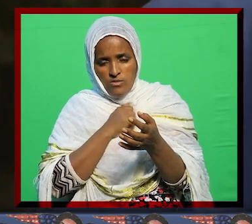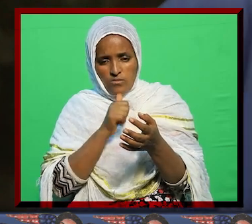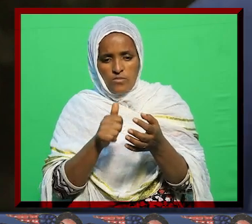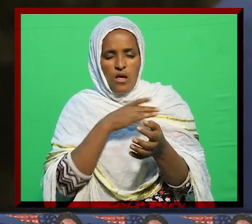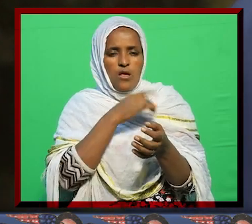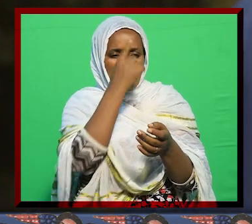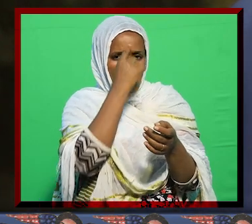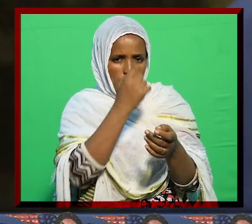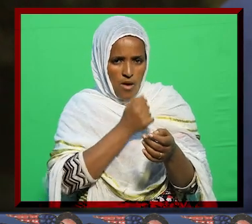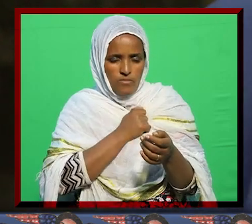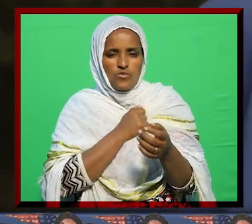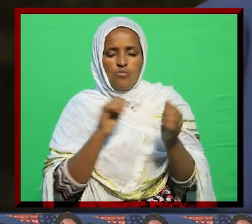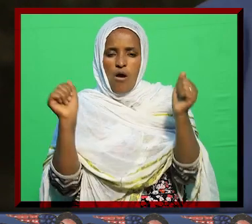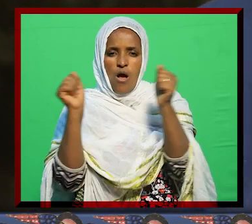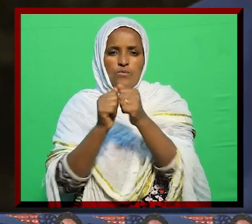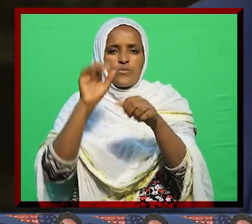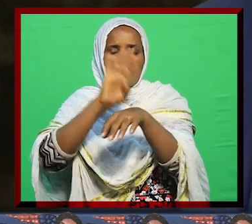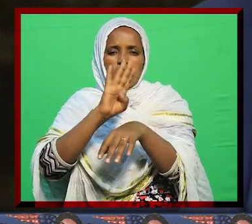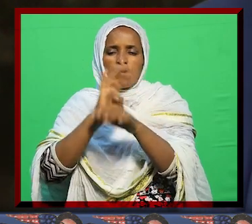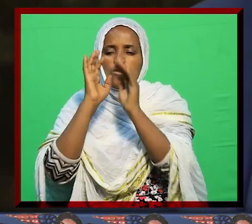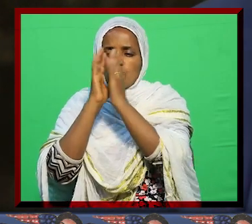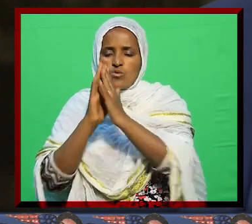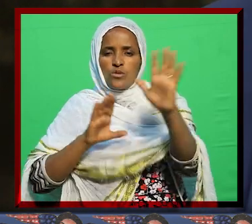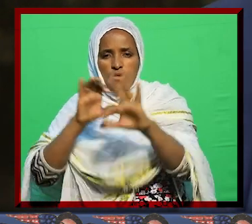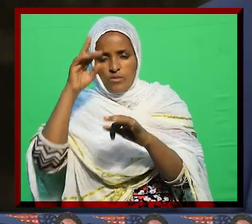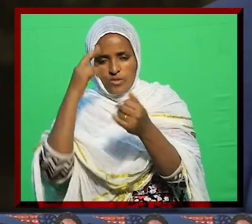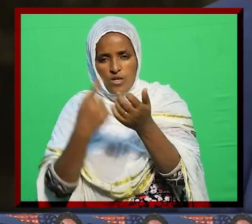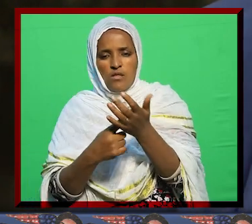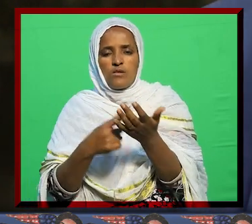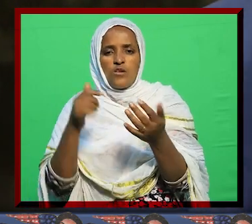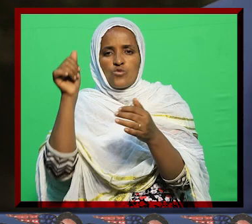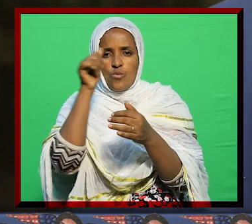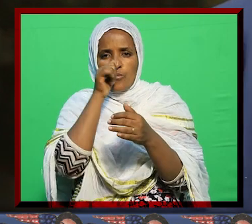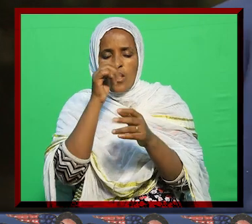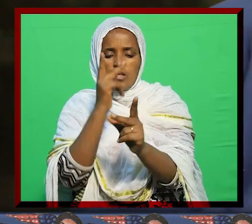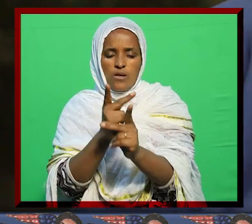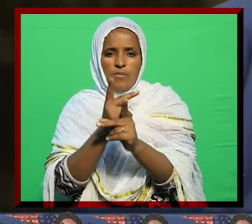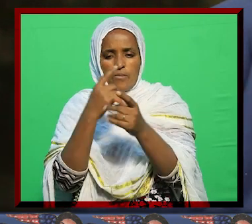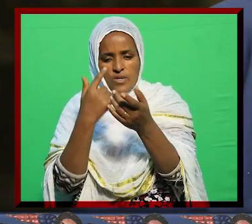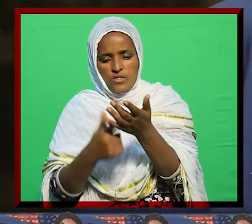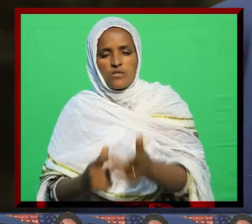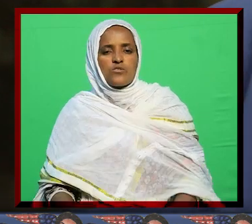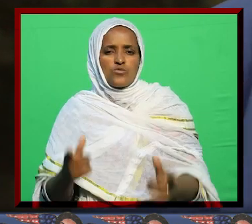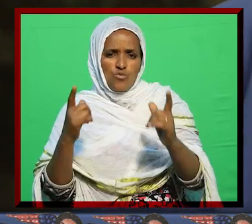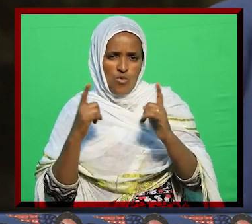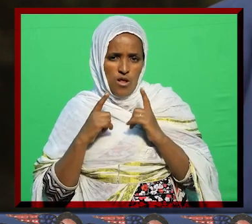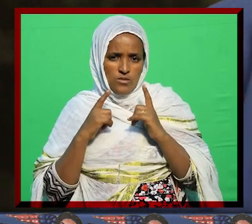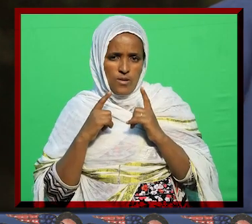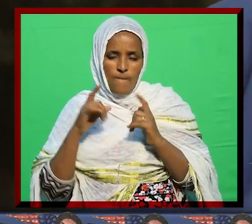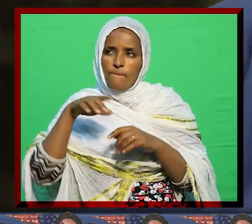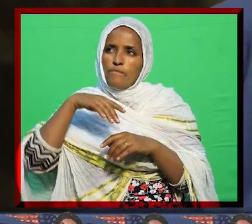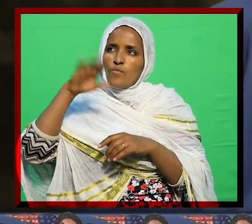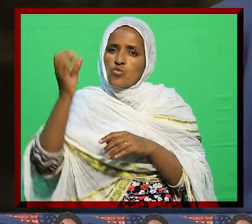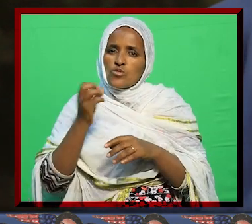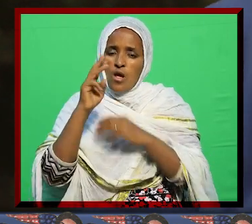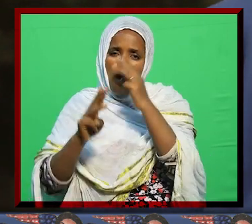ክርስቲያኑና ስለ ሌላው ስለ አማንም ቤተክርስቲያኑ ስለምትጸልይ ያው ኢትዮጵያ ተጠብቃ በዘበዘ ተጠብቃ ትኖራለች።